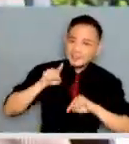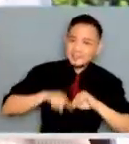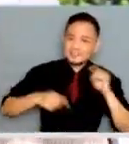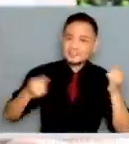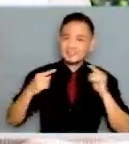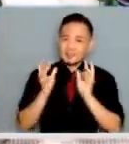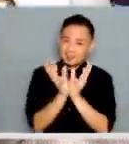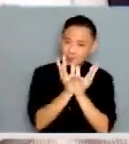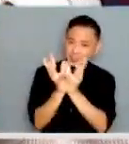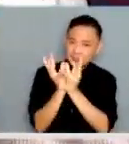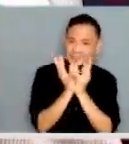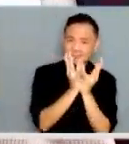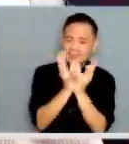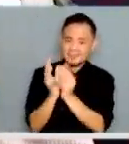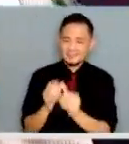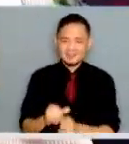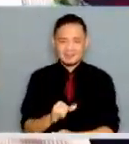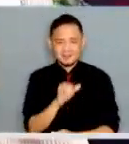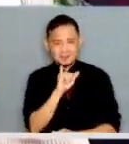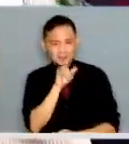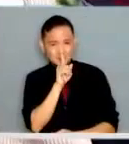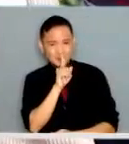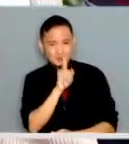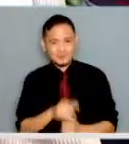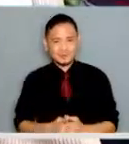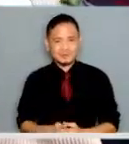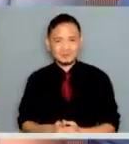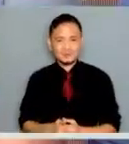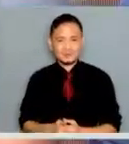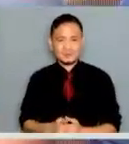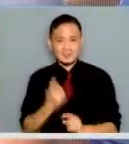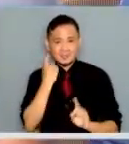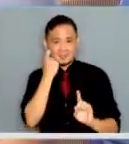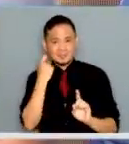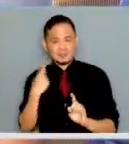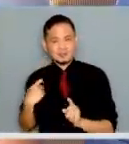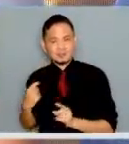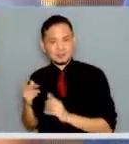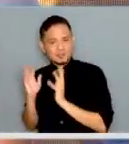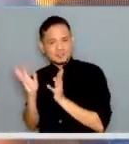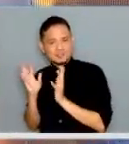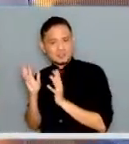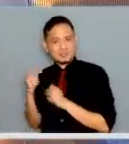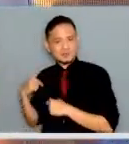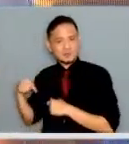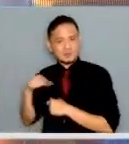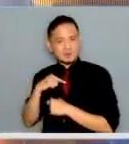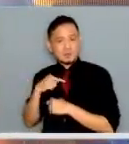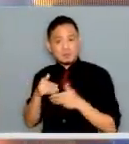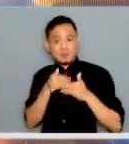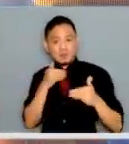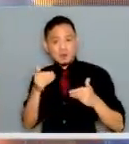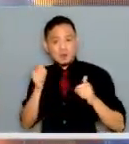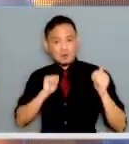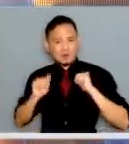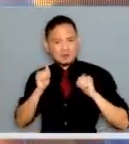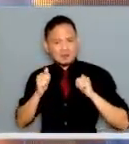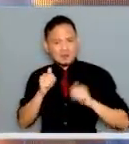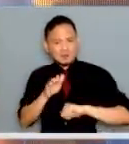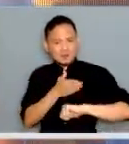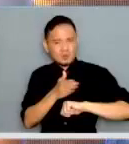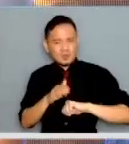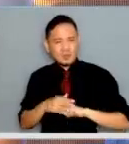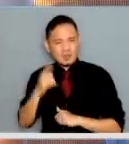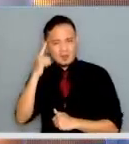Yes. Yes. Totoo, totoo. Community. Kanina nag-uusap kami ni Mami Chiki bago kayo sumalang. Iniisip namin sa